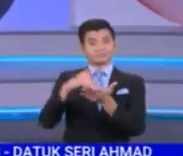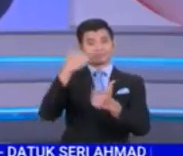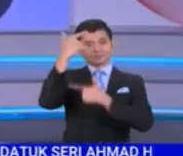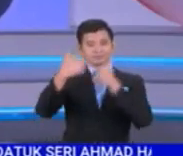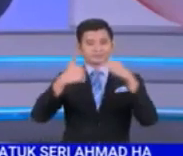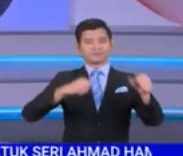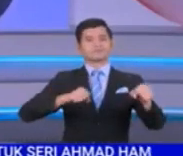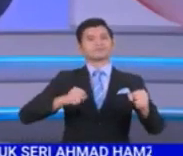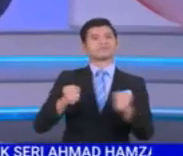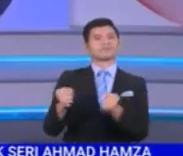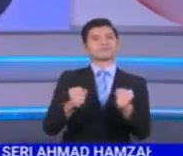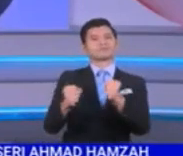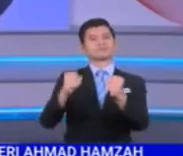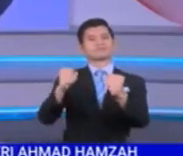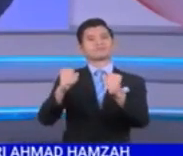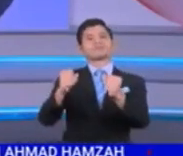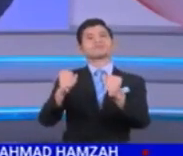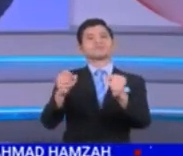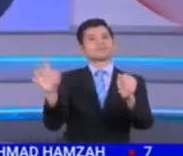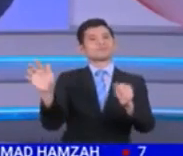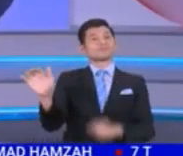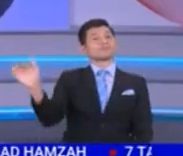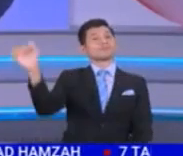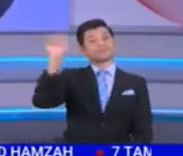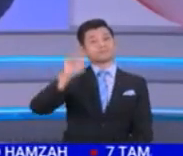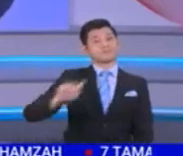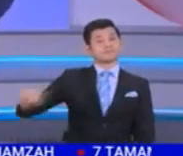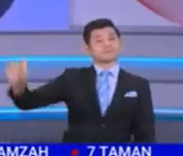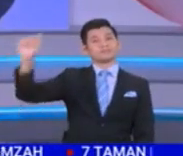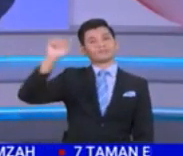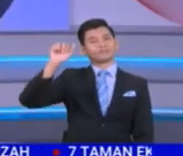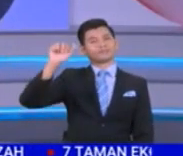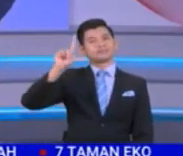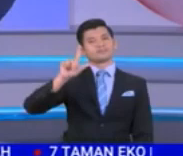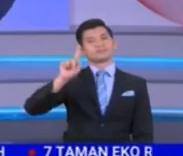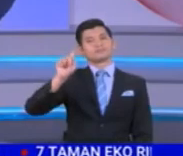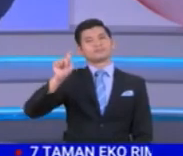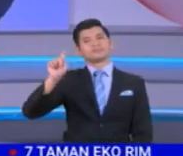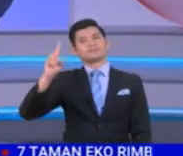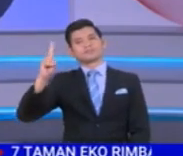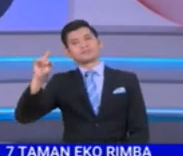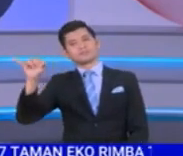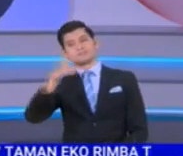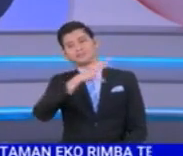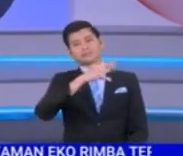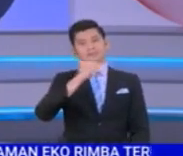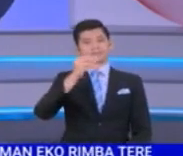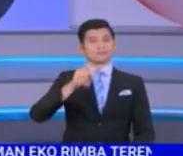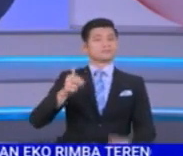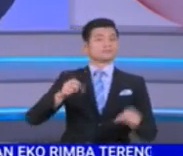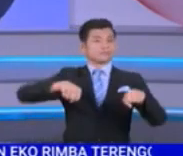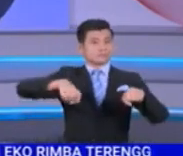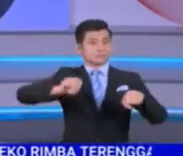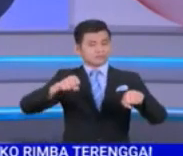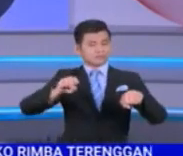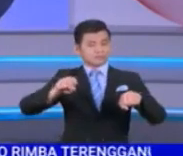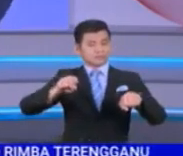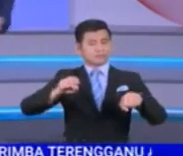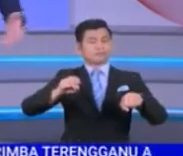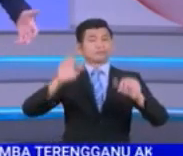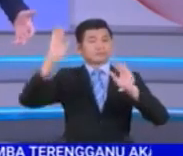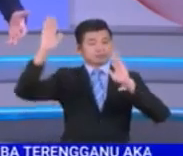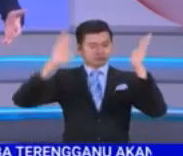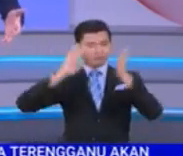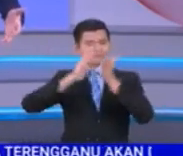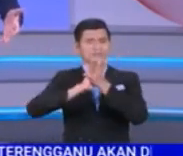Jelajah berbasikal paling berprestij di Asia. Litua dilangkaui LTDL dan kejuaraan motosikal dunia Grand Prix Malaysia